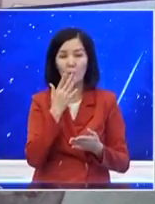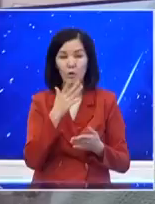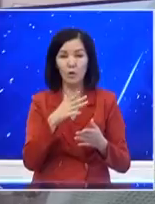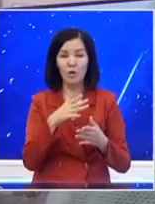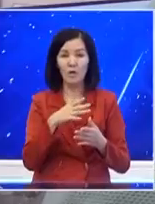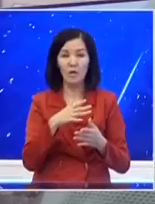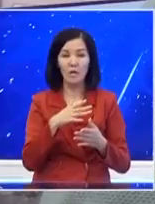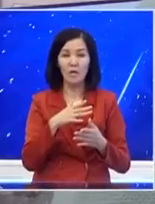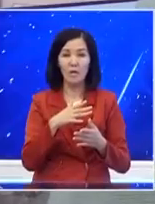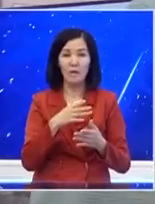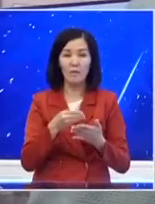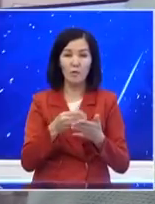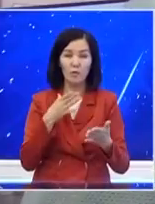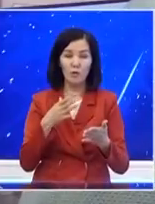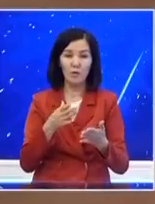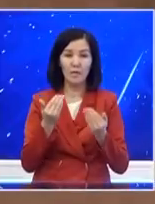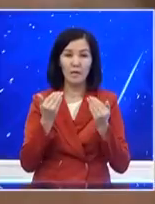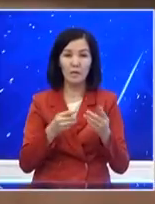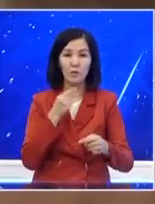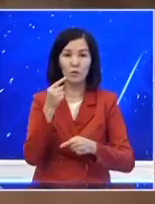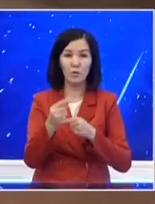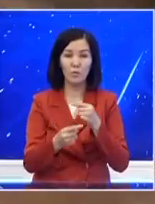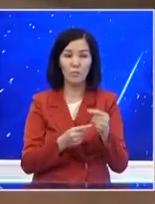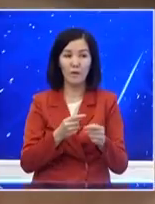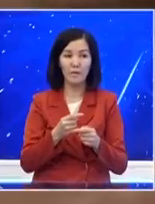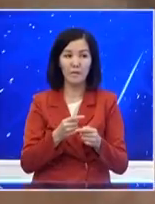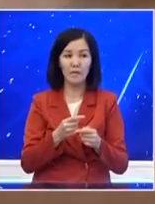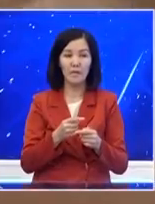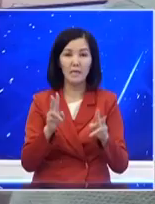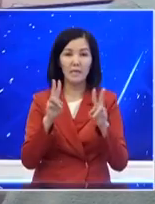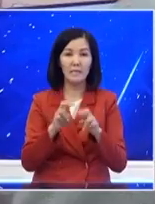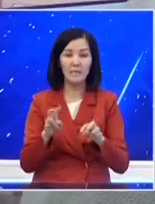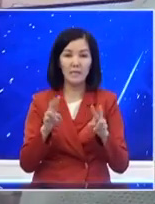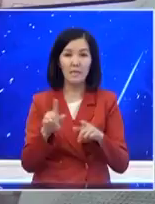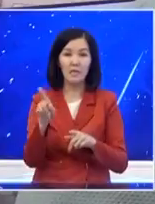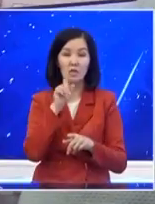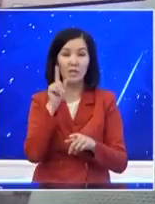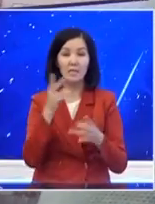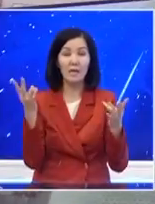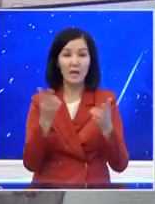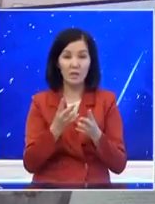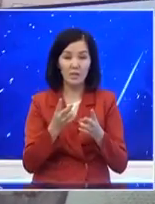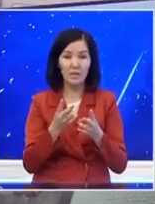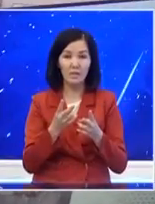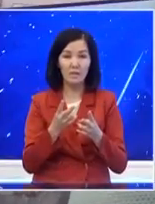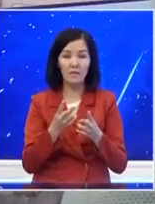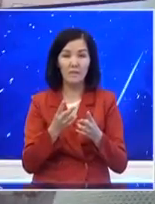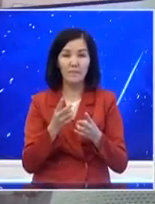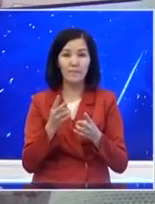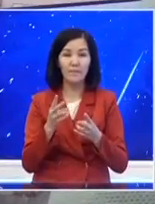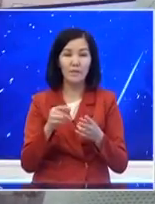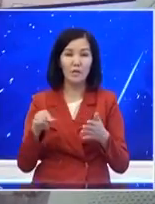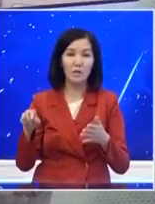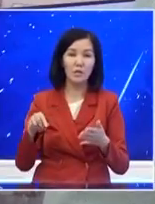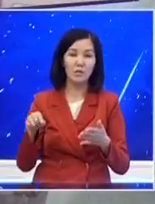ие дүниелер болатын. Ал бұны қазіргі ұрпақтар жетпей отыр. Осы қырын зерттейтін арнайы жастар шығу керек. Олар біріншіден төте жазуды үйрену